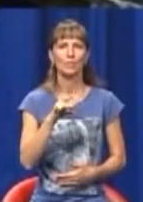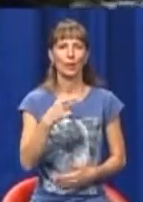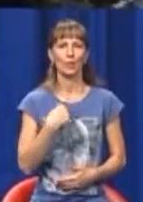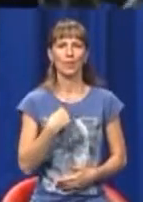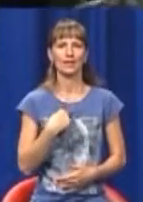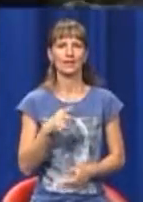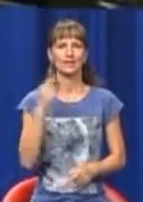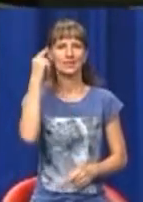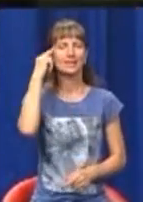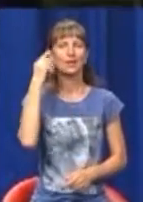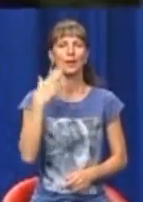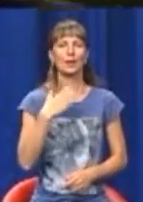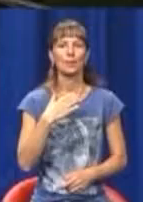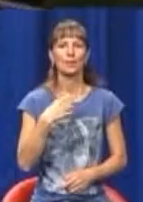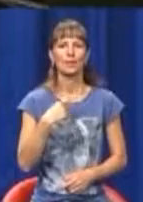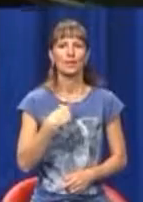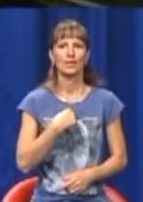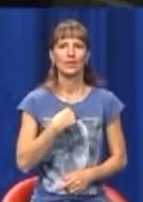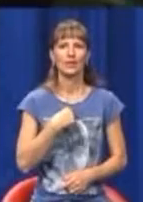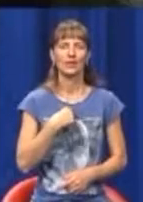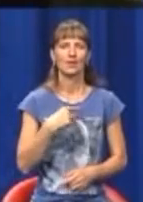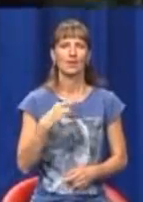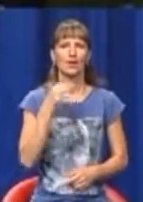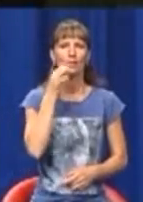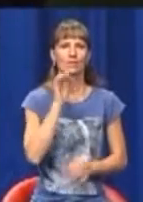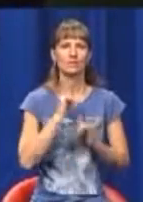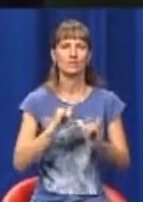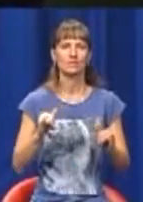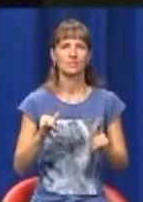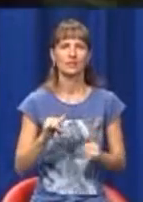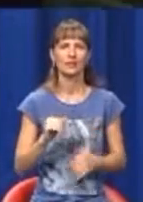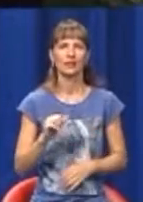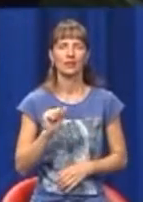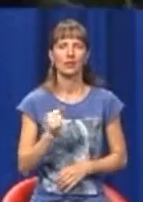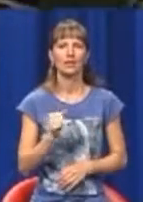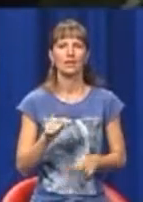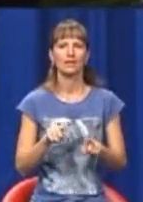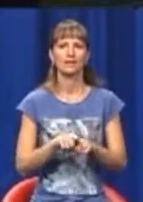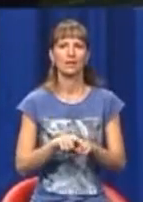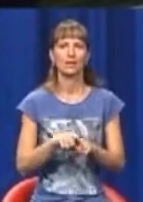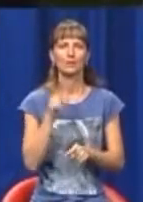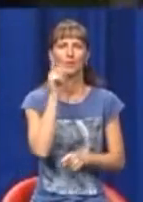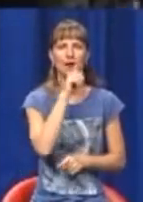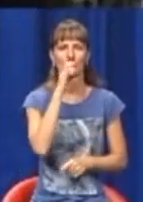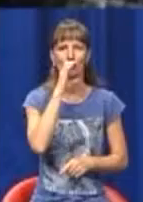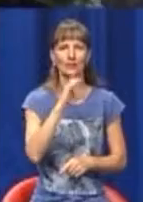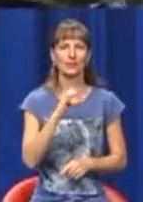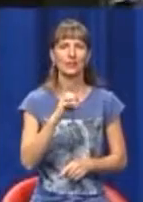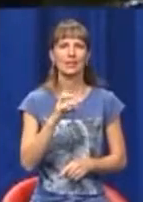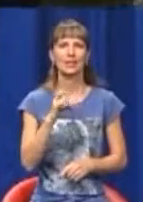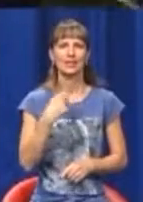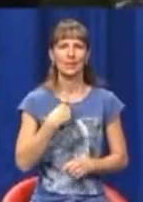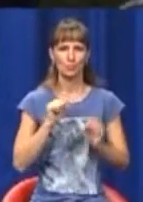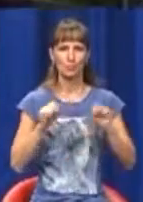мене. Ну, я ще не зовсім дорослий вовк, а так, підліток, вовченятко. Але я